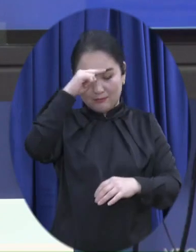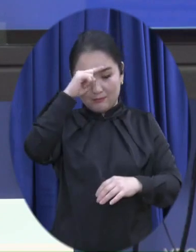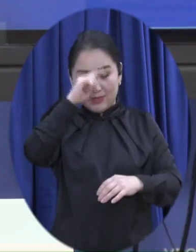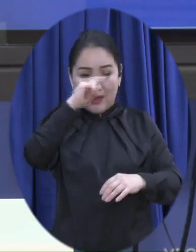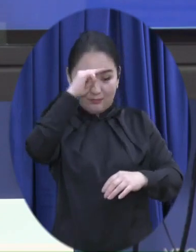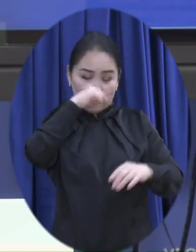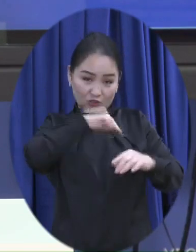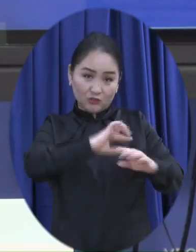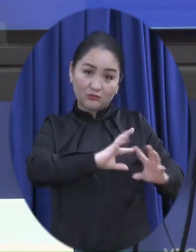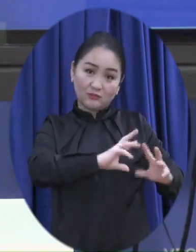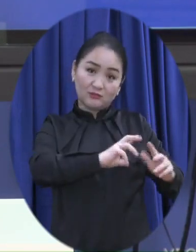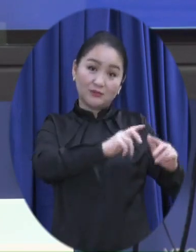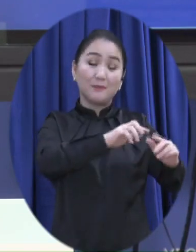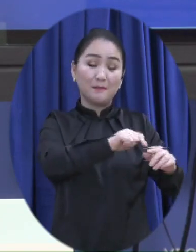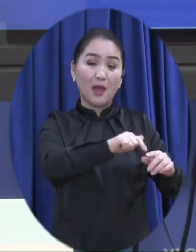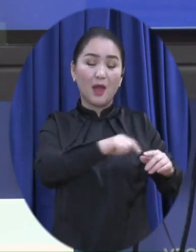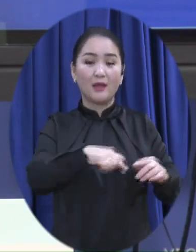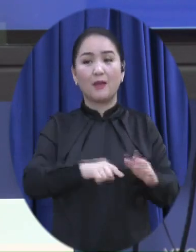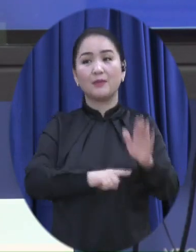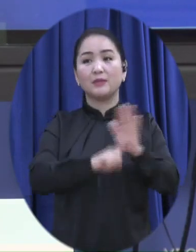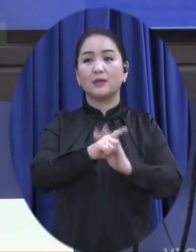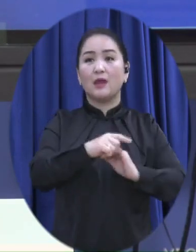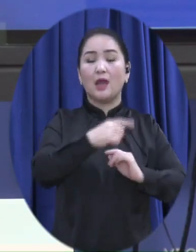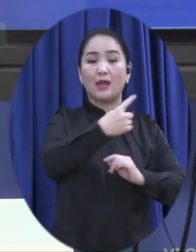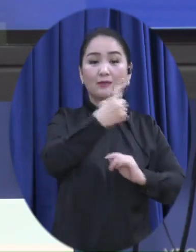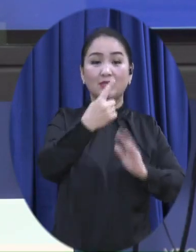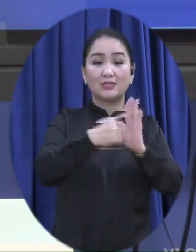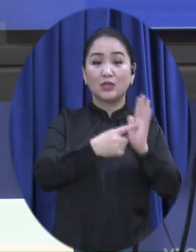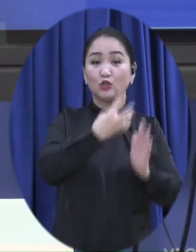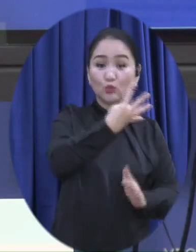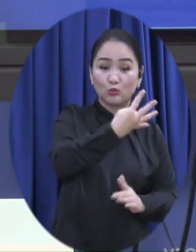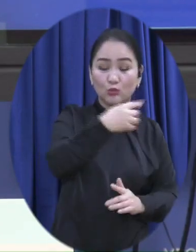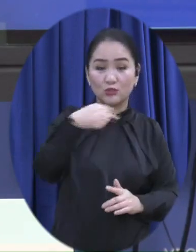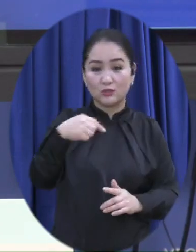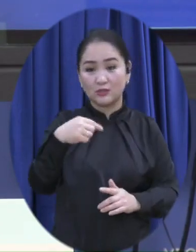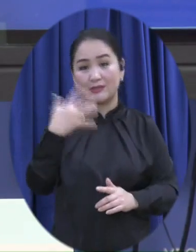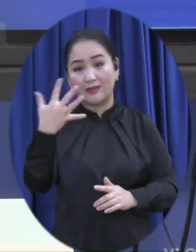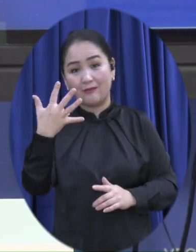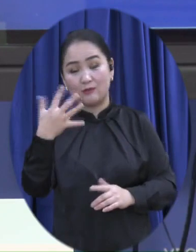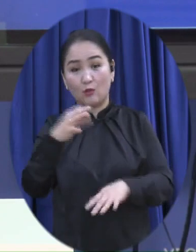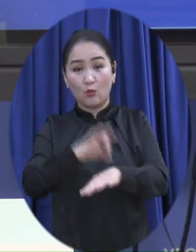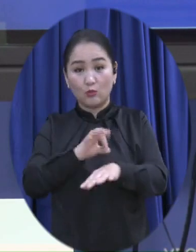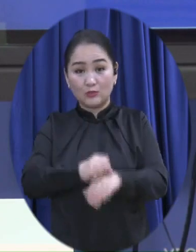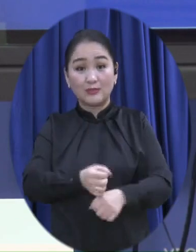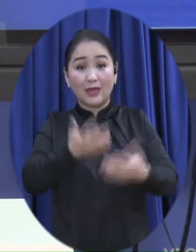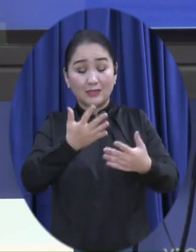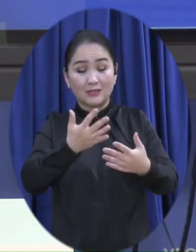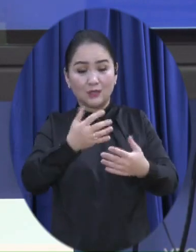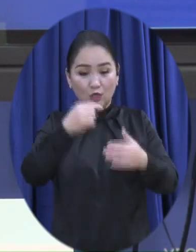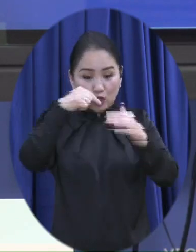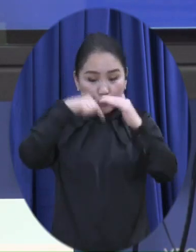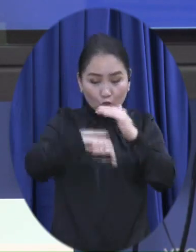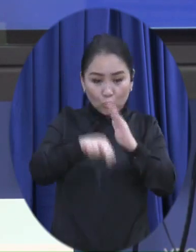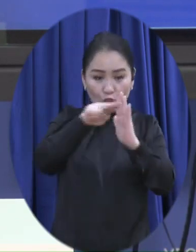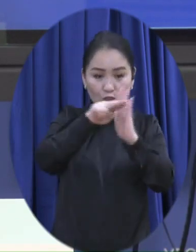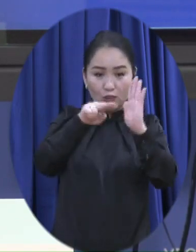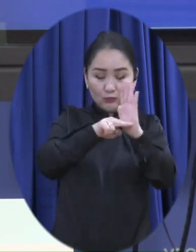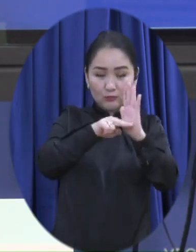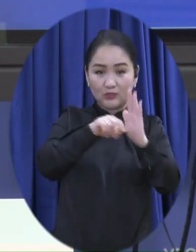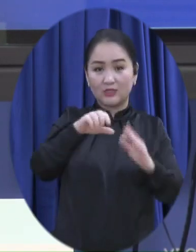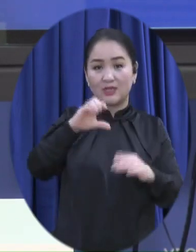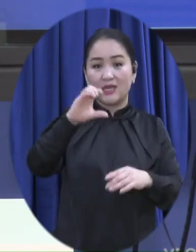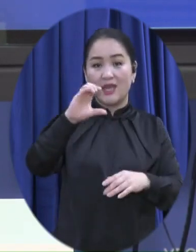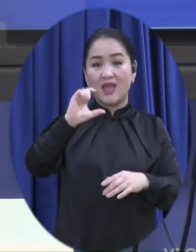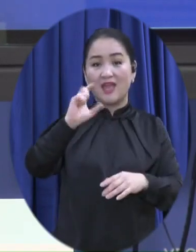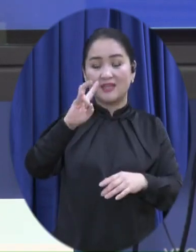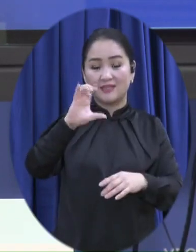нь 11-р сарын 4-5-наас гарсан. За энээсээ хойш бол дотоод дэглэмтэй холбоотойгоор тэнд байсан хүмүүсийн өөрсдийнх нь